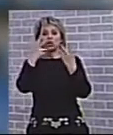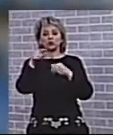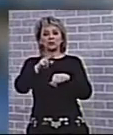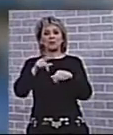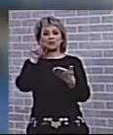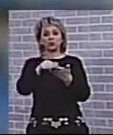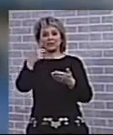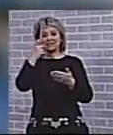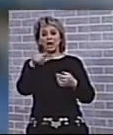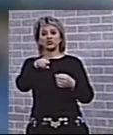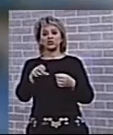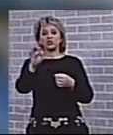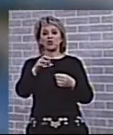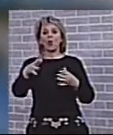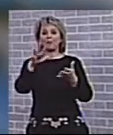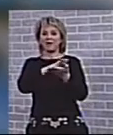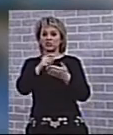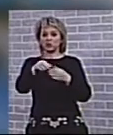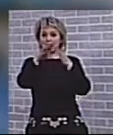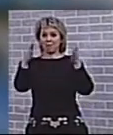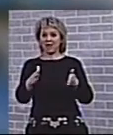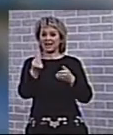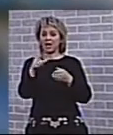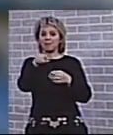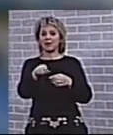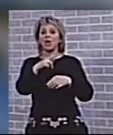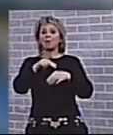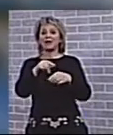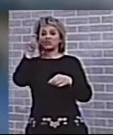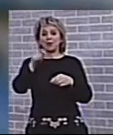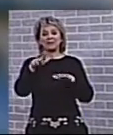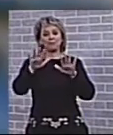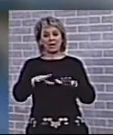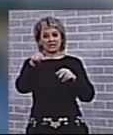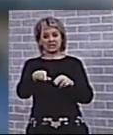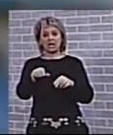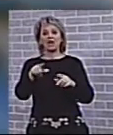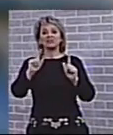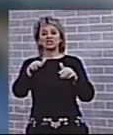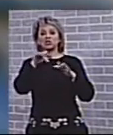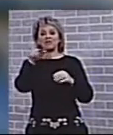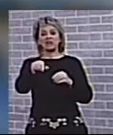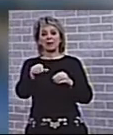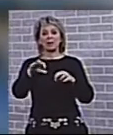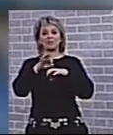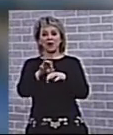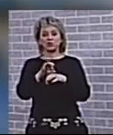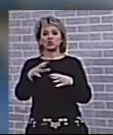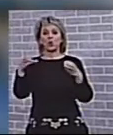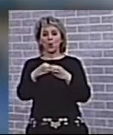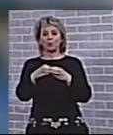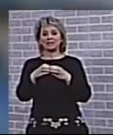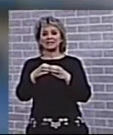полицию поступило сообщение о повреждении банкомата. Полицейские прибыли на место. В настоящее время проводится